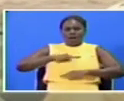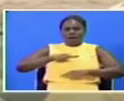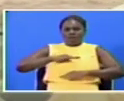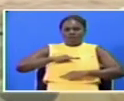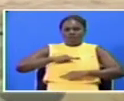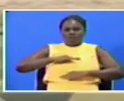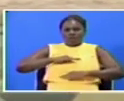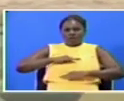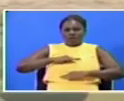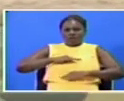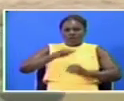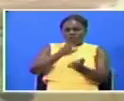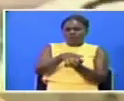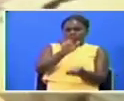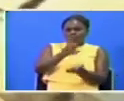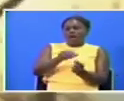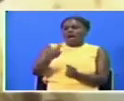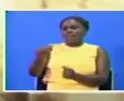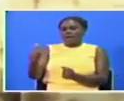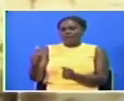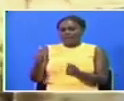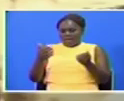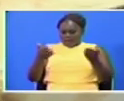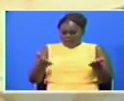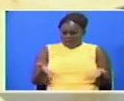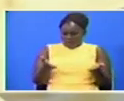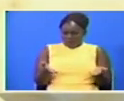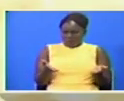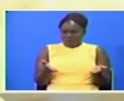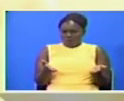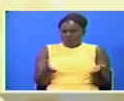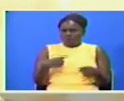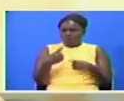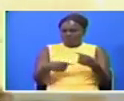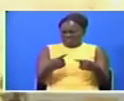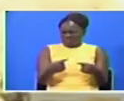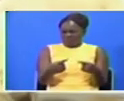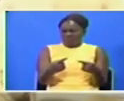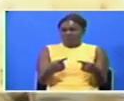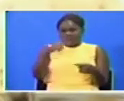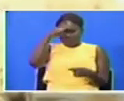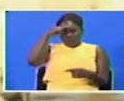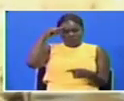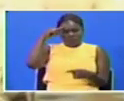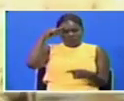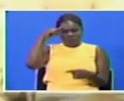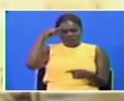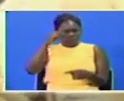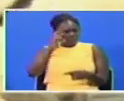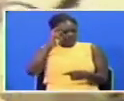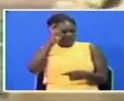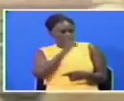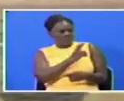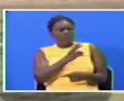and the other wildlife kwa saizi, just to sustain them, because as you can see